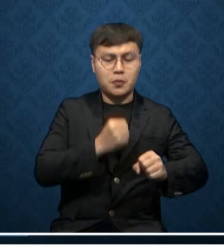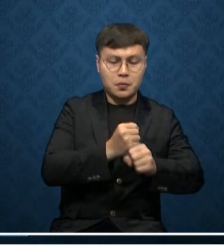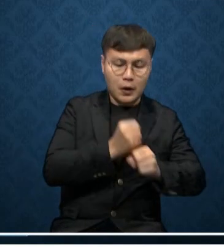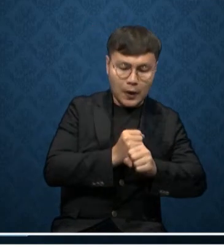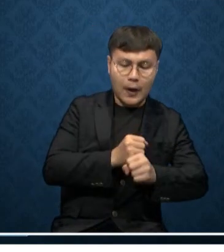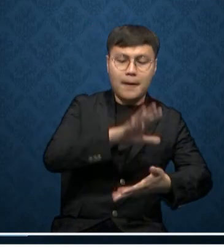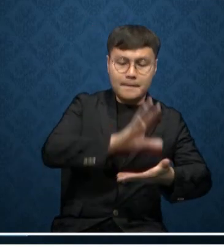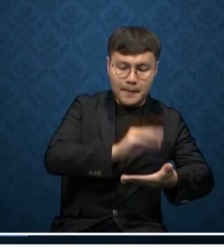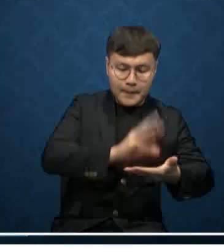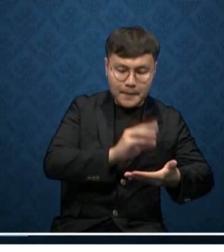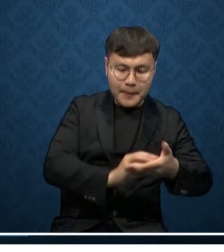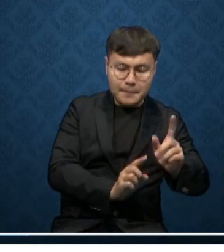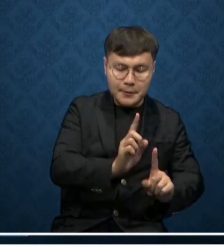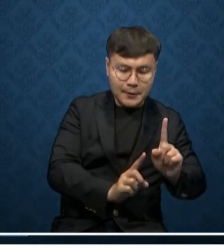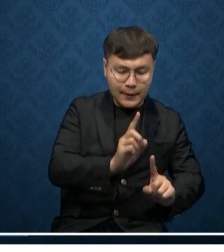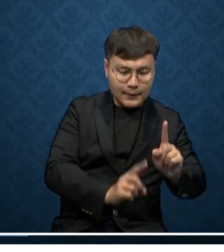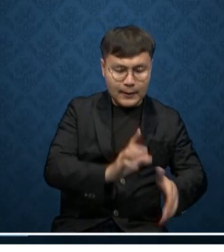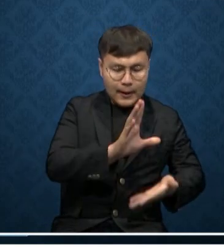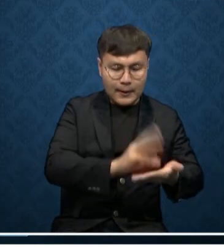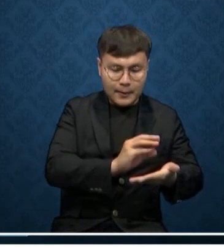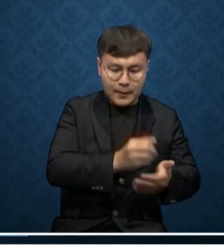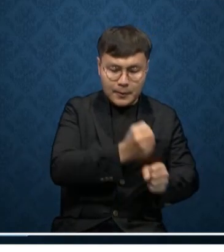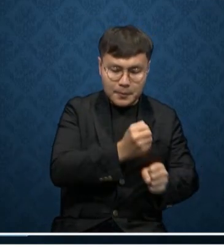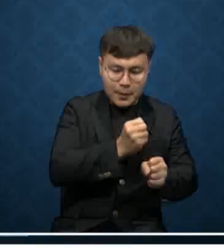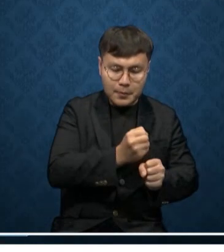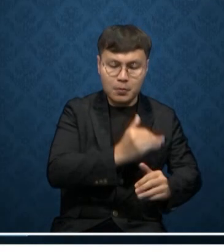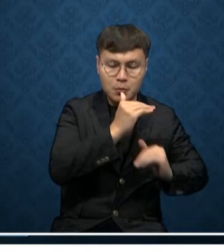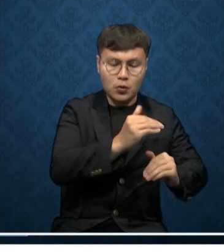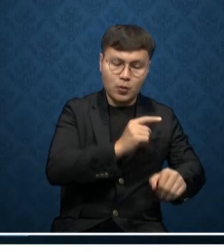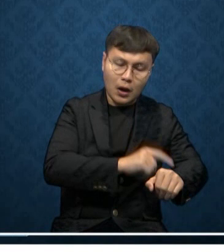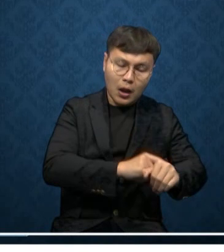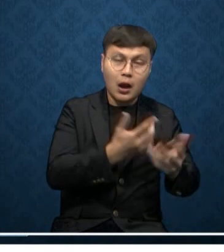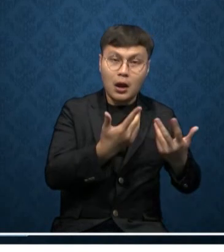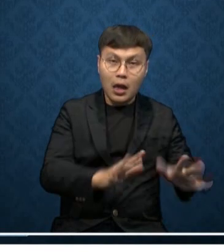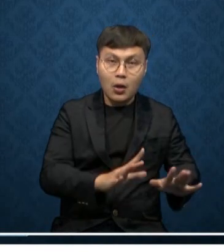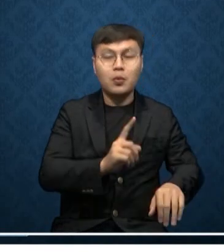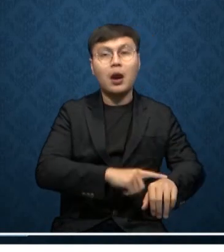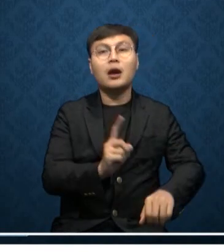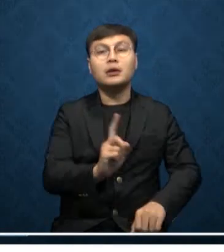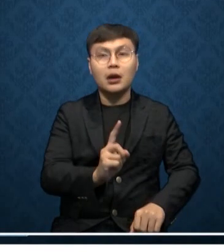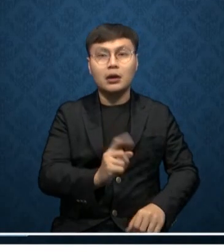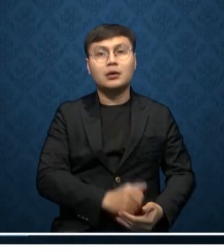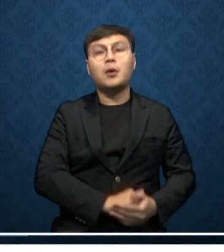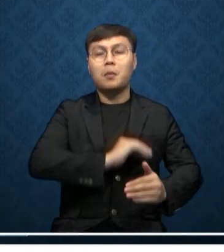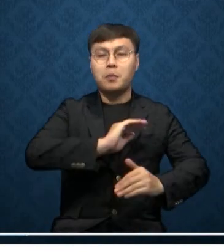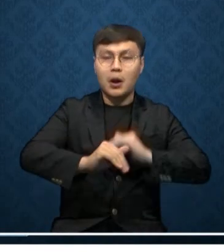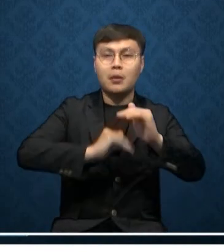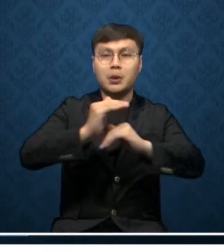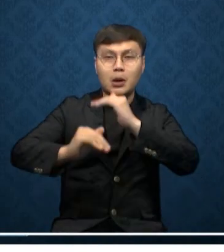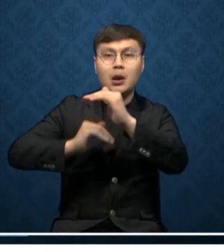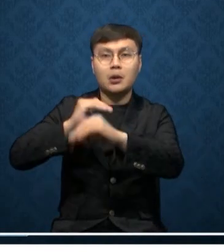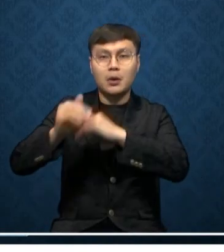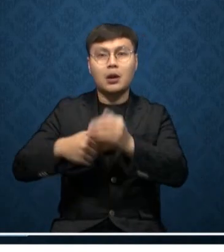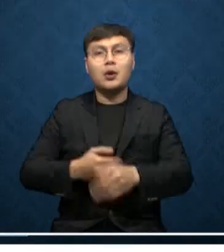ต่างๆเนี่ยจะเสร็จในระยะเวลาที่กำหนดไว้หรือไม่อย่างไรแล้วก็ต้องพัฒนาให้ดีขึ้นให้เวลา